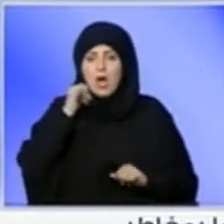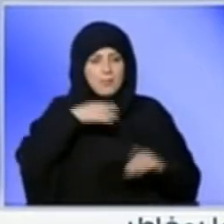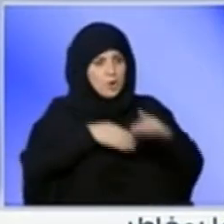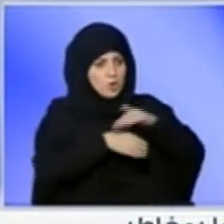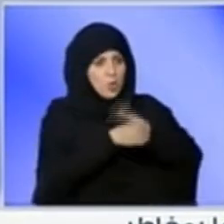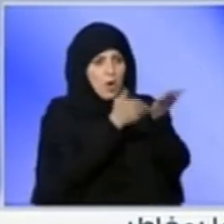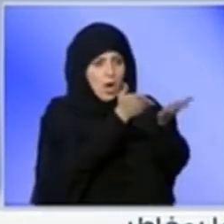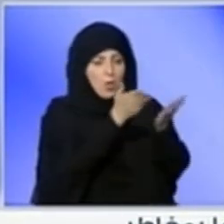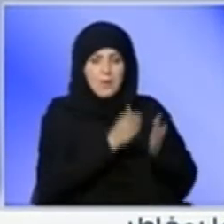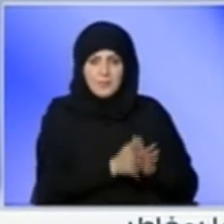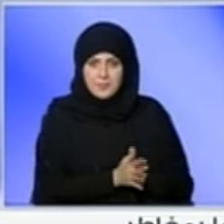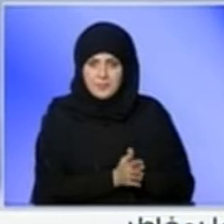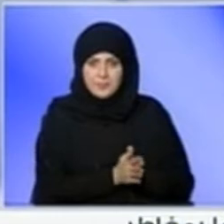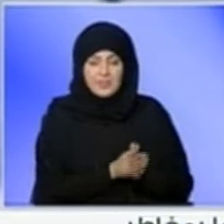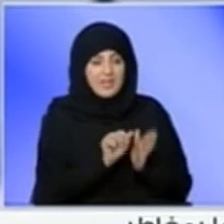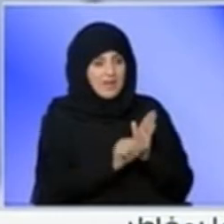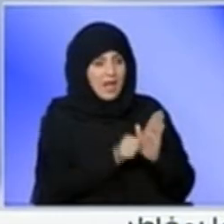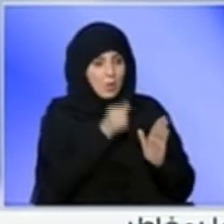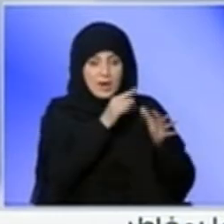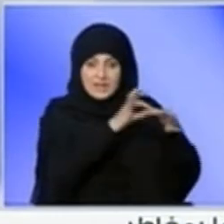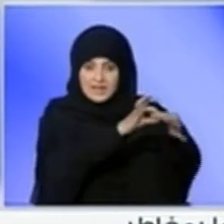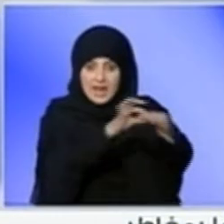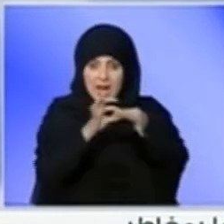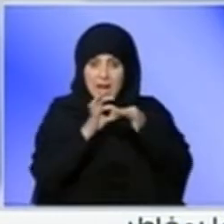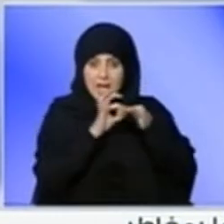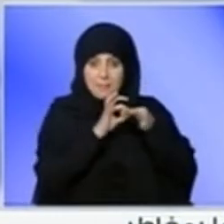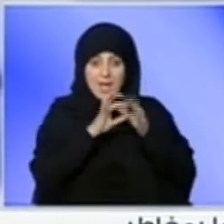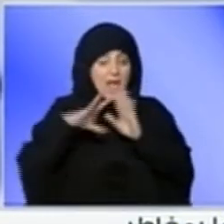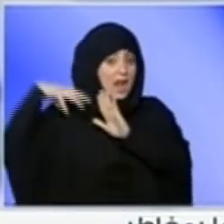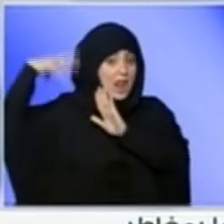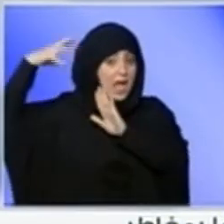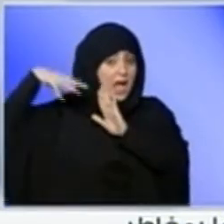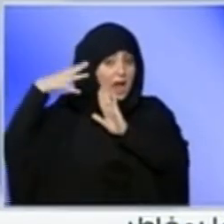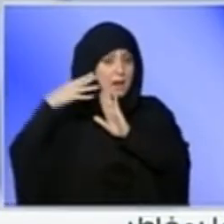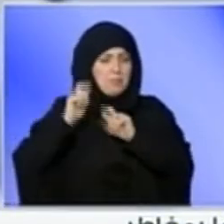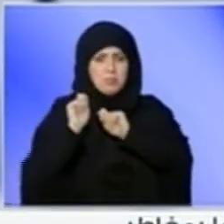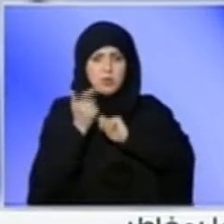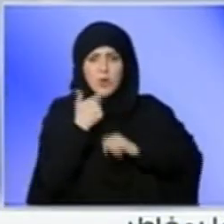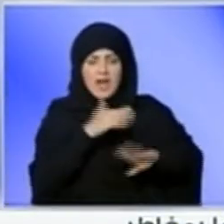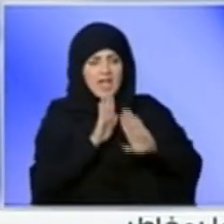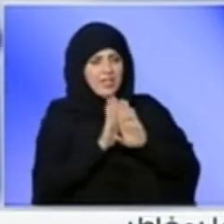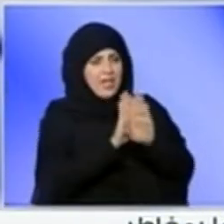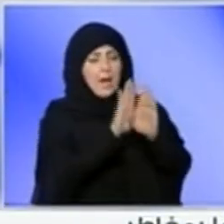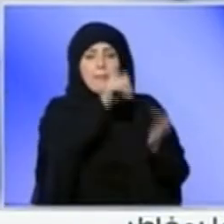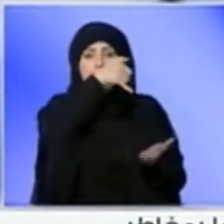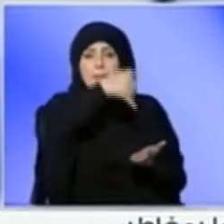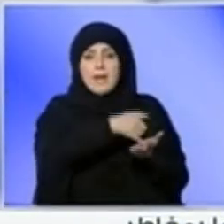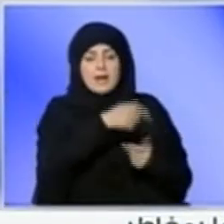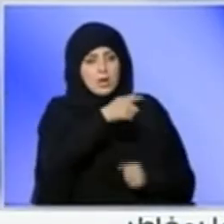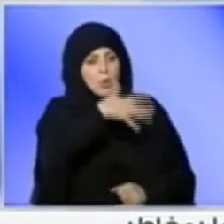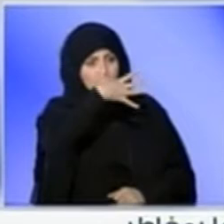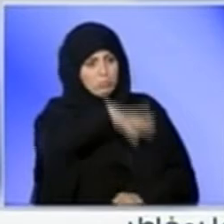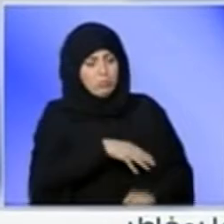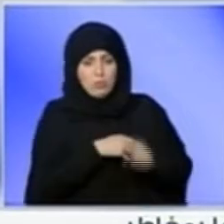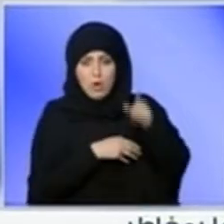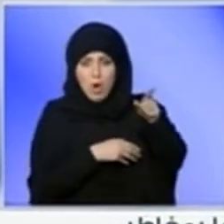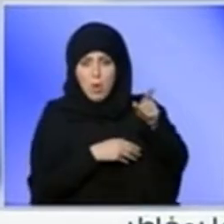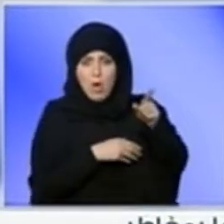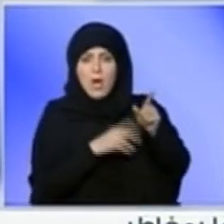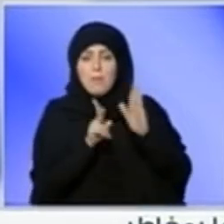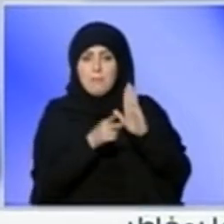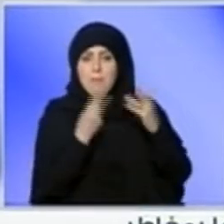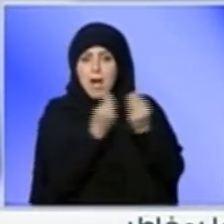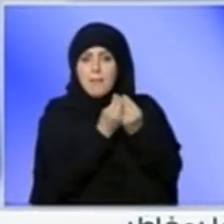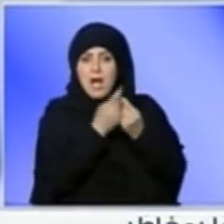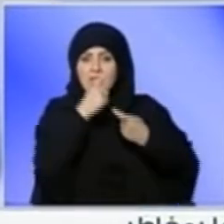محلية. تحدثتي في البداية عن مبادرة أنقذ الحلم. نعم. التي أطلقها المركز الأمن الرياضي مع